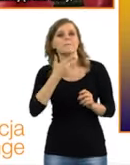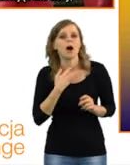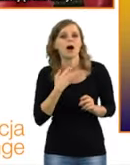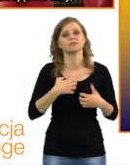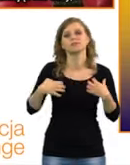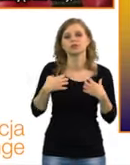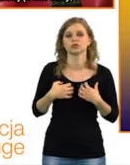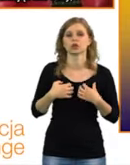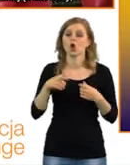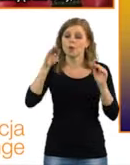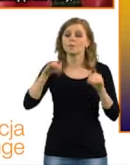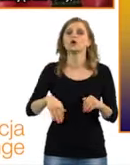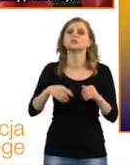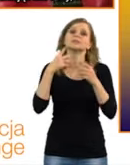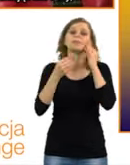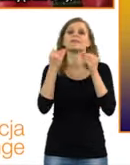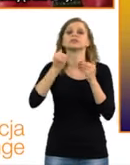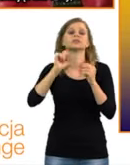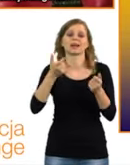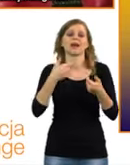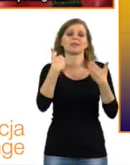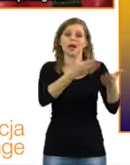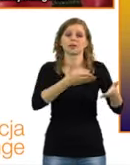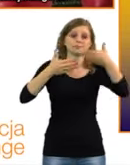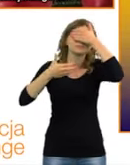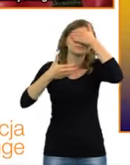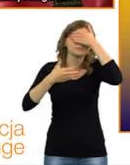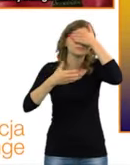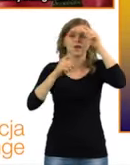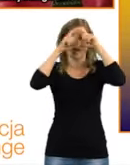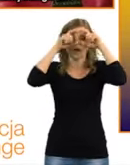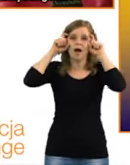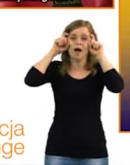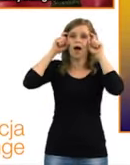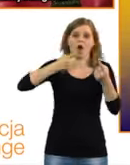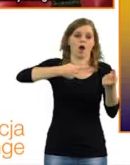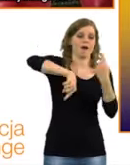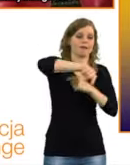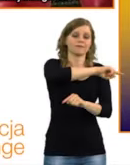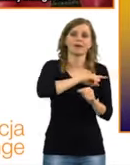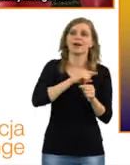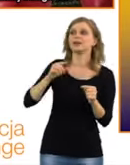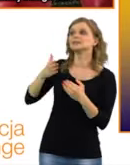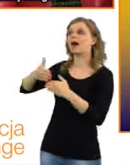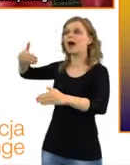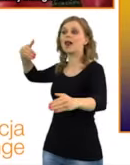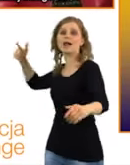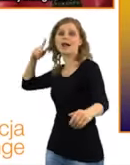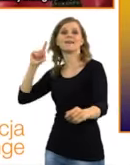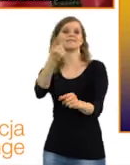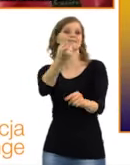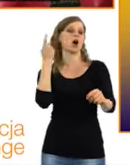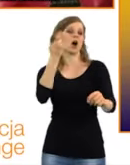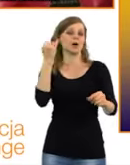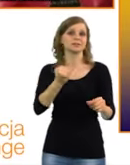się z dzieckiem, zasłaniając mu oczy, obracając go, wołając go z dalszej